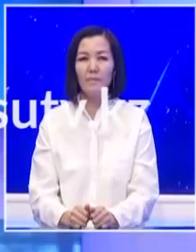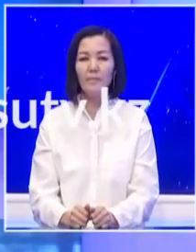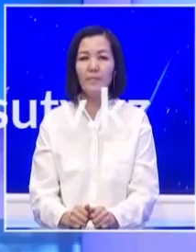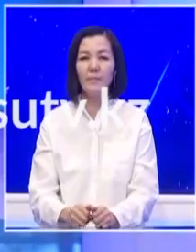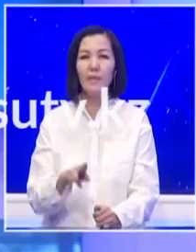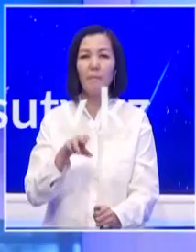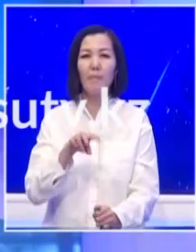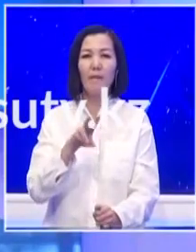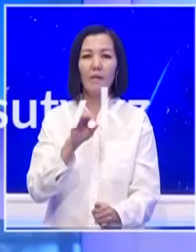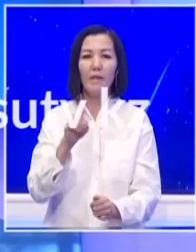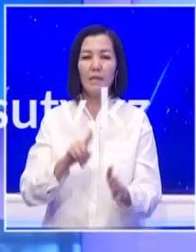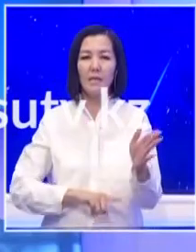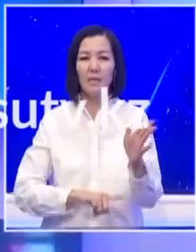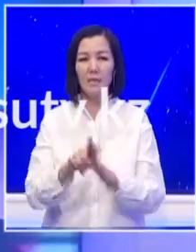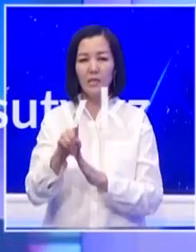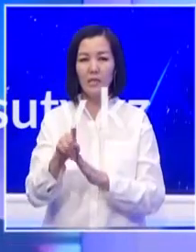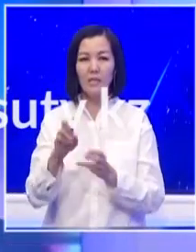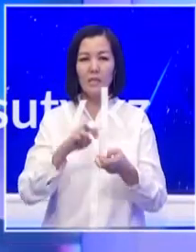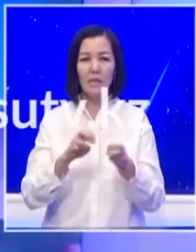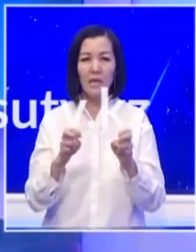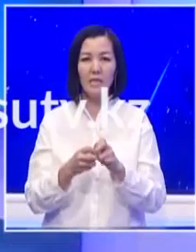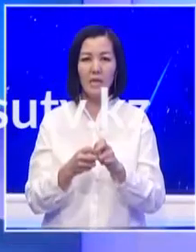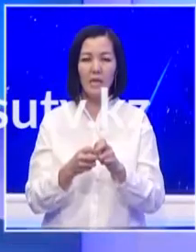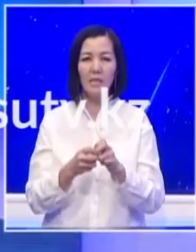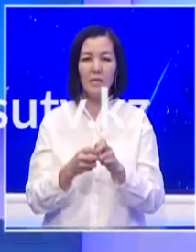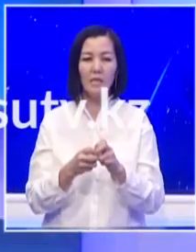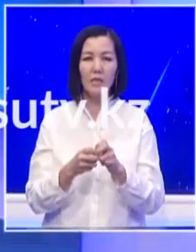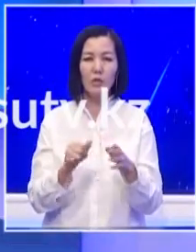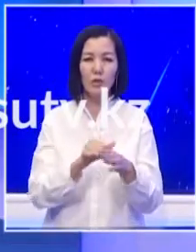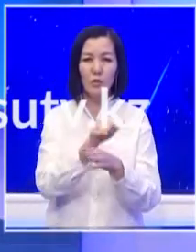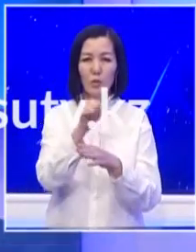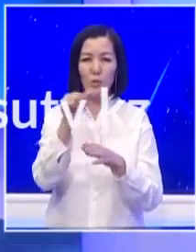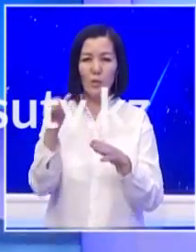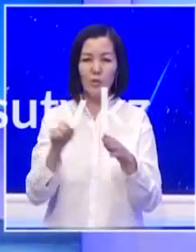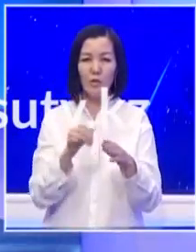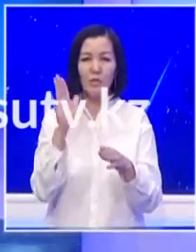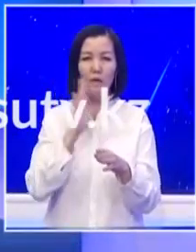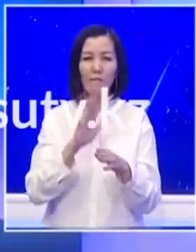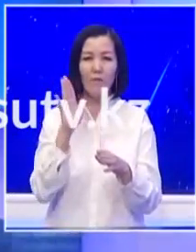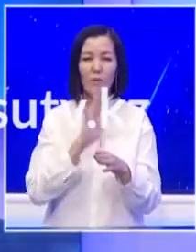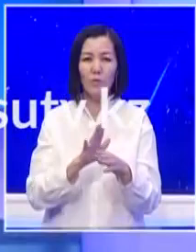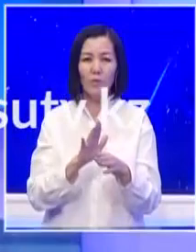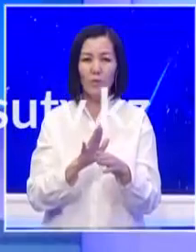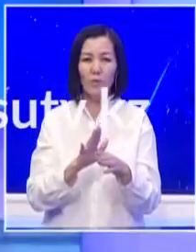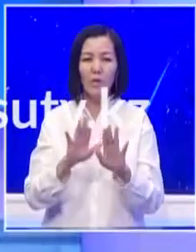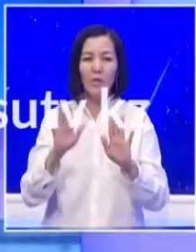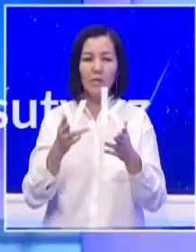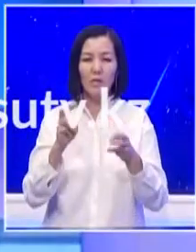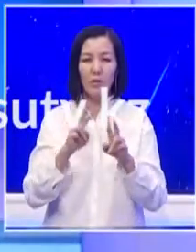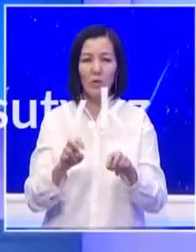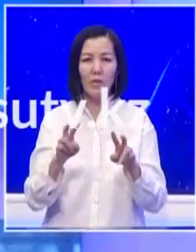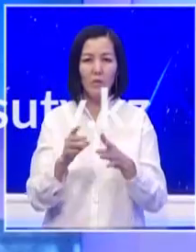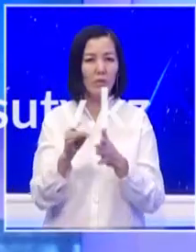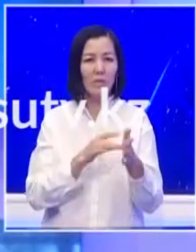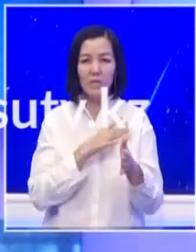В Павлодаре разгорелся скандал вокруг космических счетов за воду, передает Закон КИЗ. У абонентов разобраться в ситуации получилось не